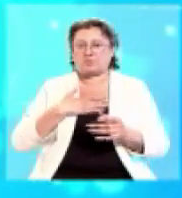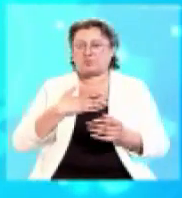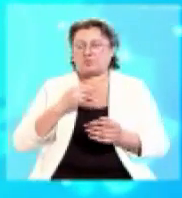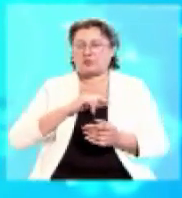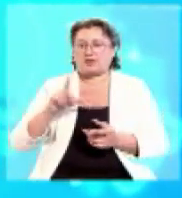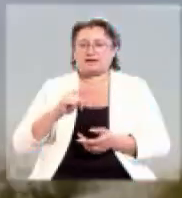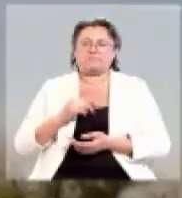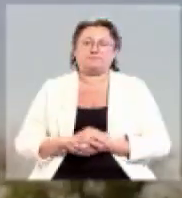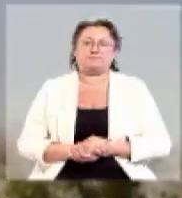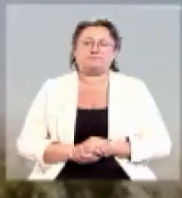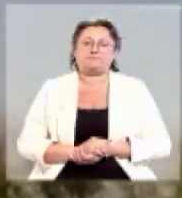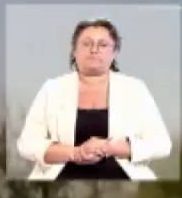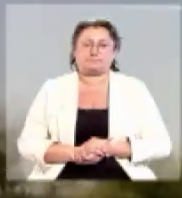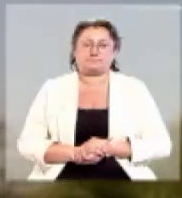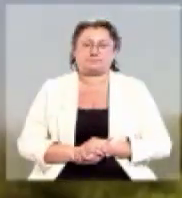коллеги.